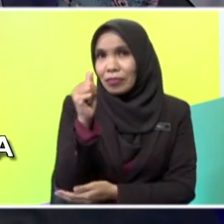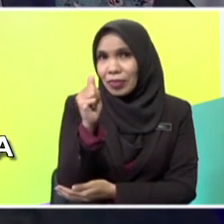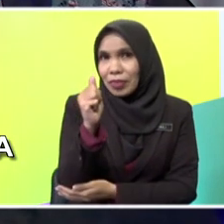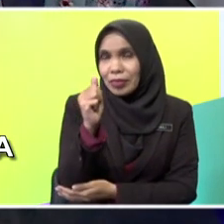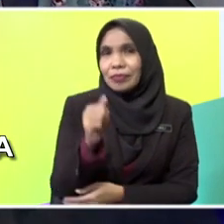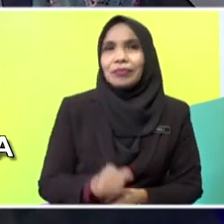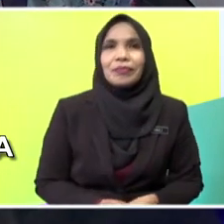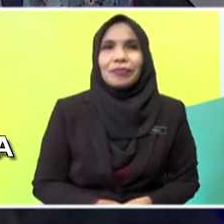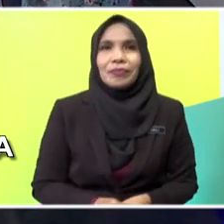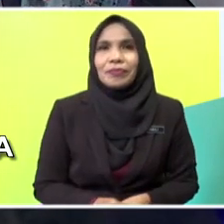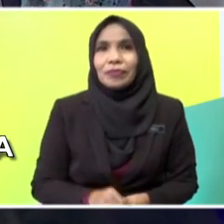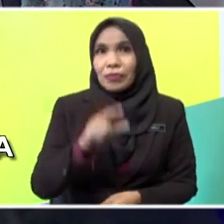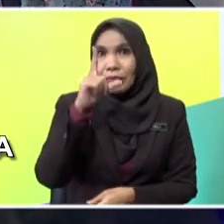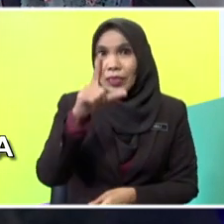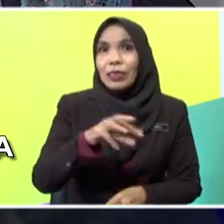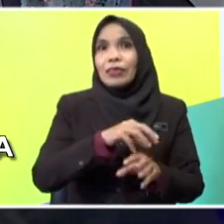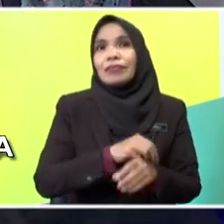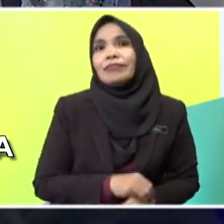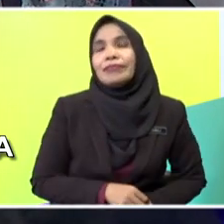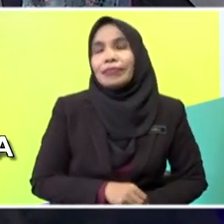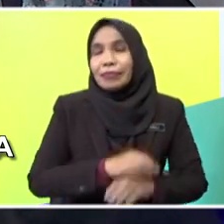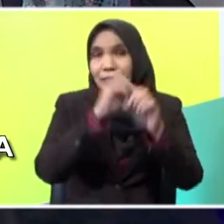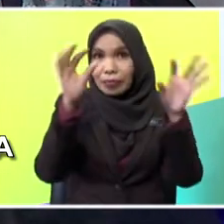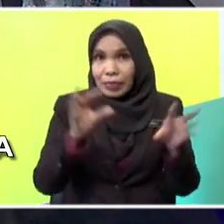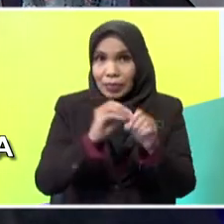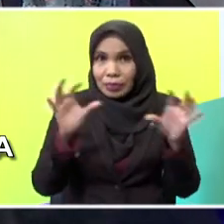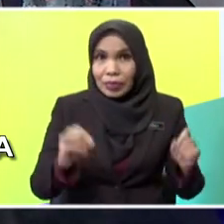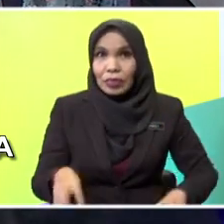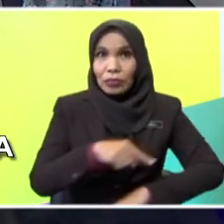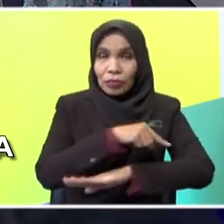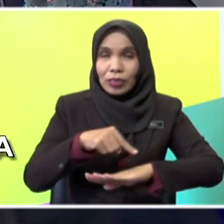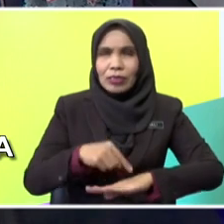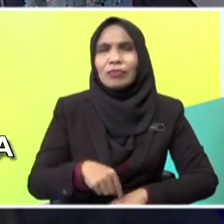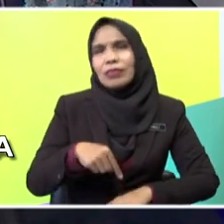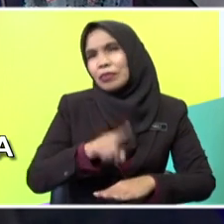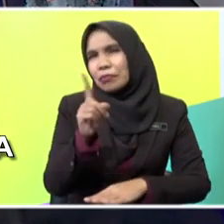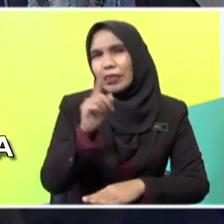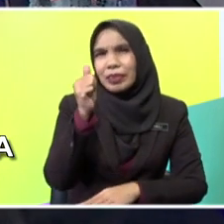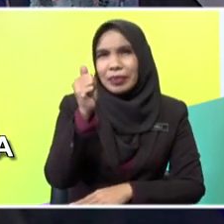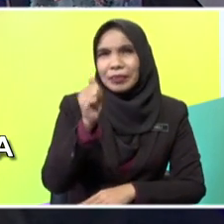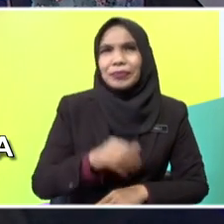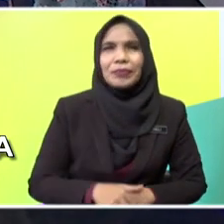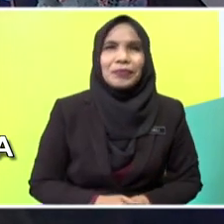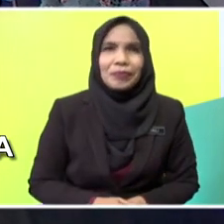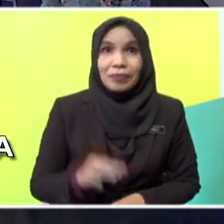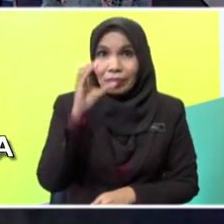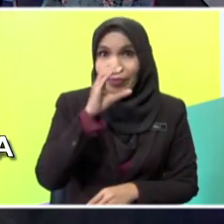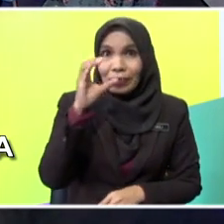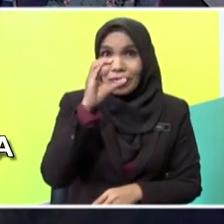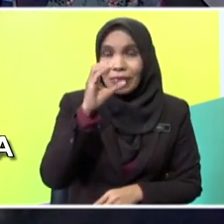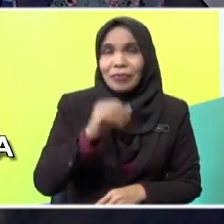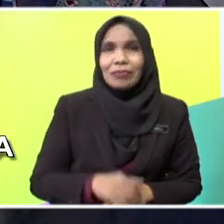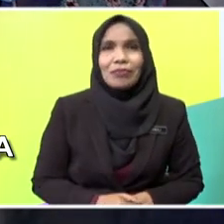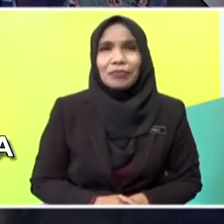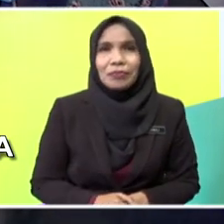ruler di mana A-nya? Magic ruler. Mana A? Saya tengah cari ini cikgu. Dari A? Saya nampak huruf B.